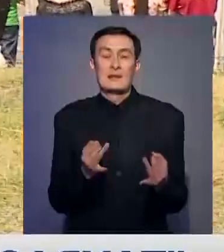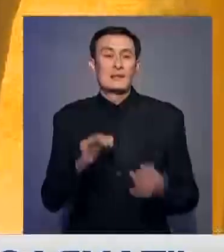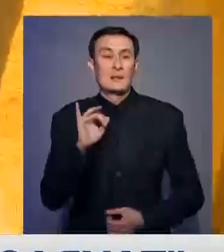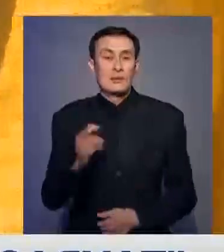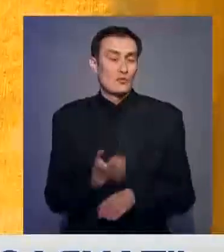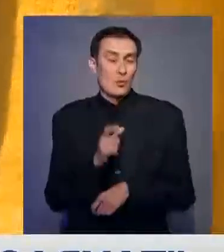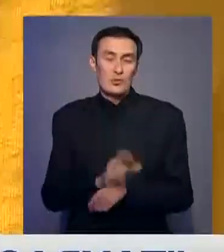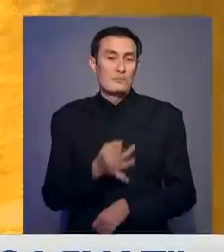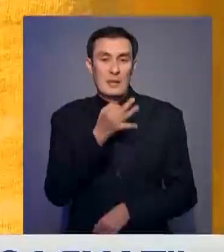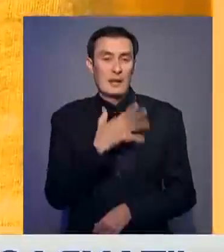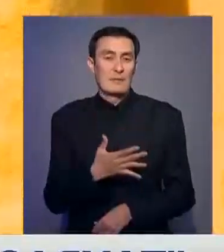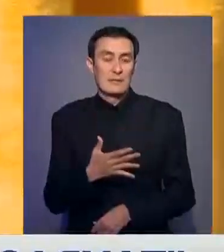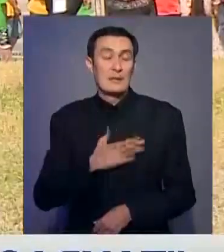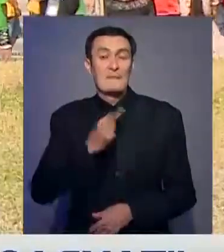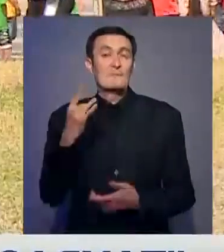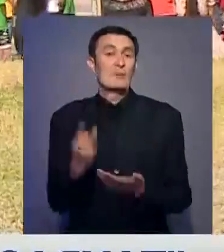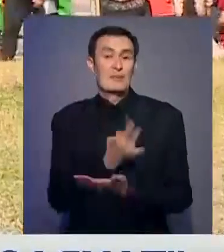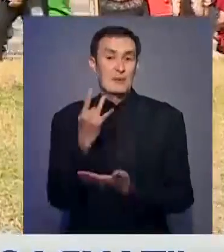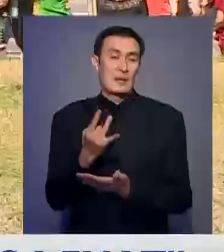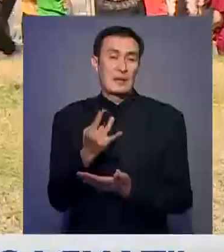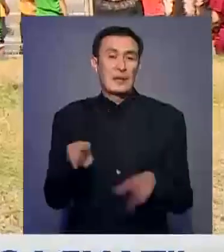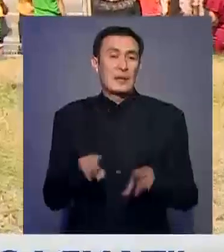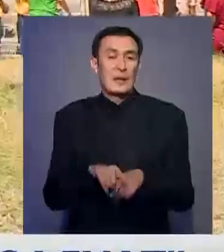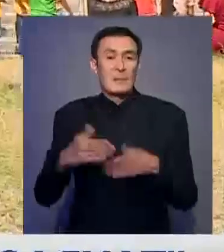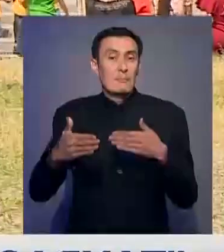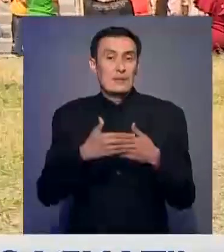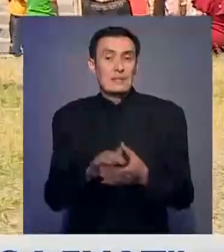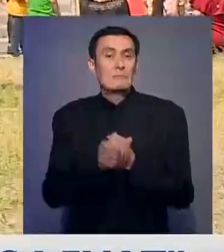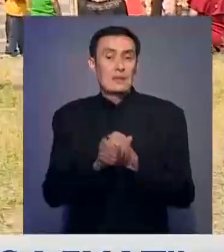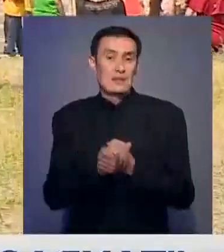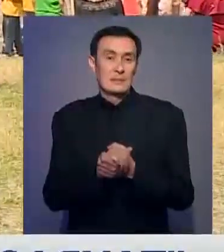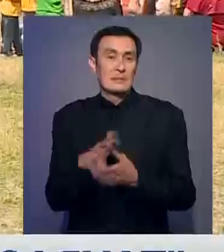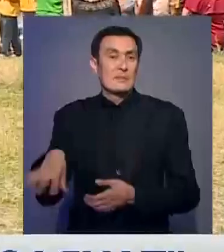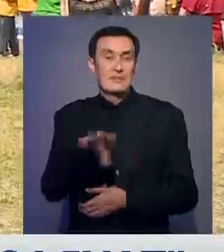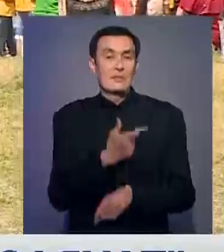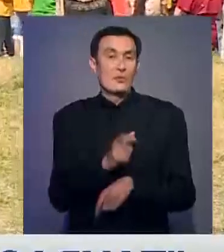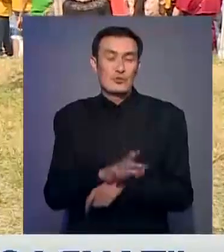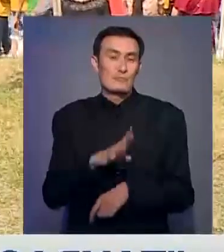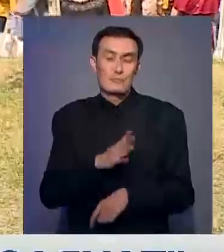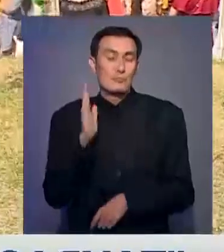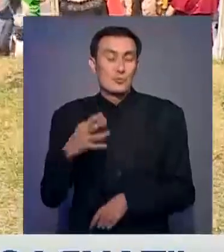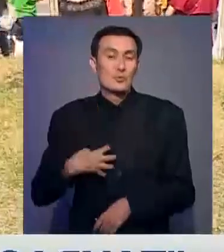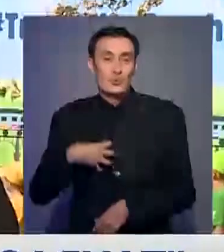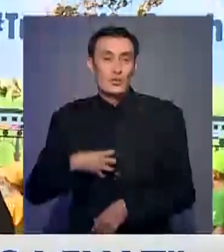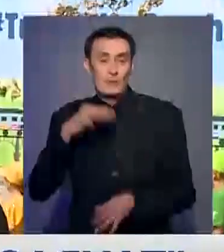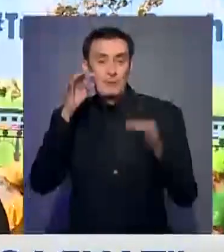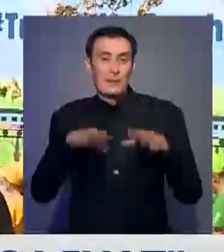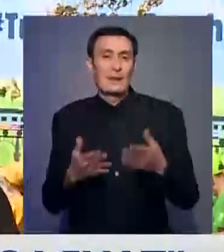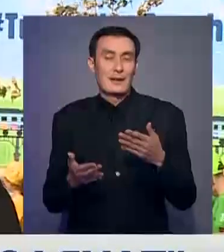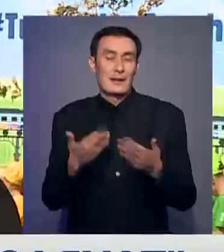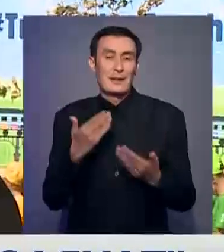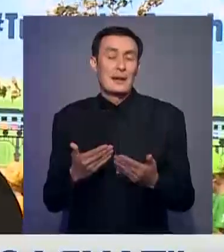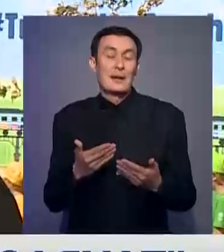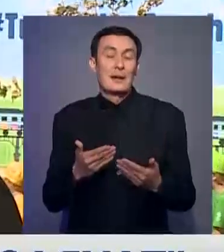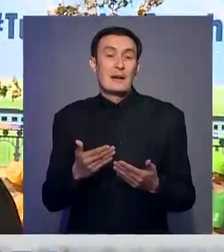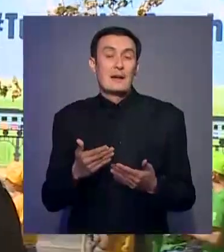все очень понравилось. У меня впервые так близко со всеми сплотился. Очень буду скучать, наверное, плакать даже. В период